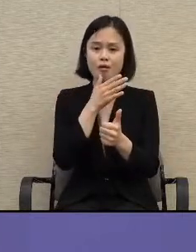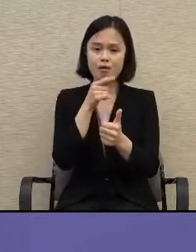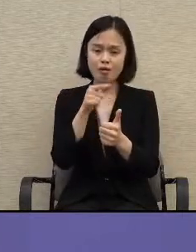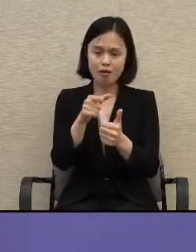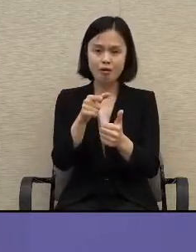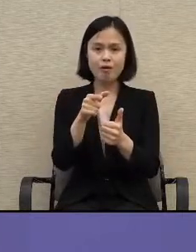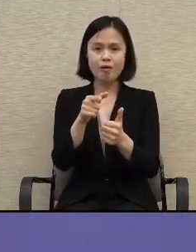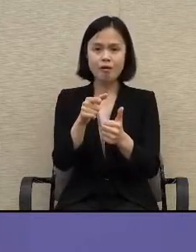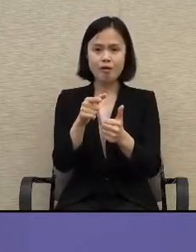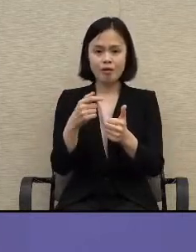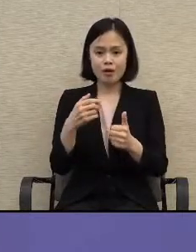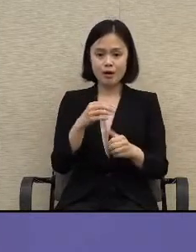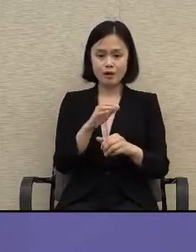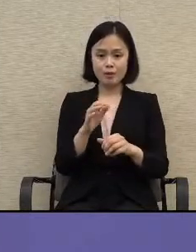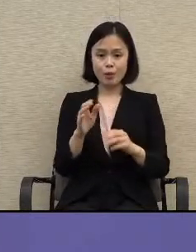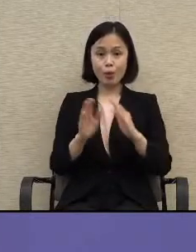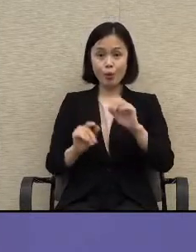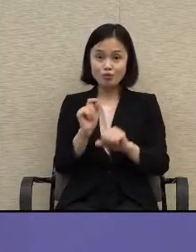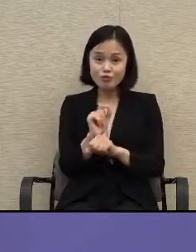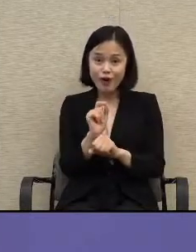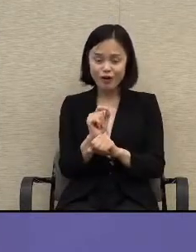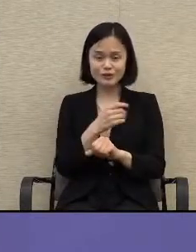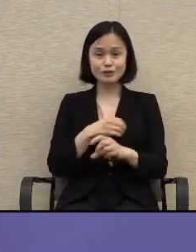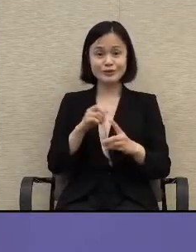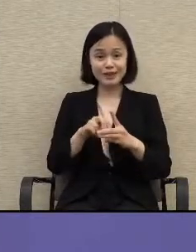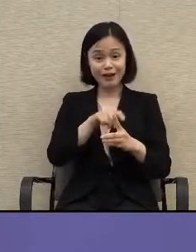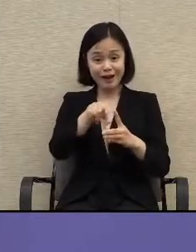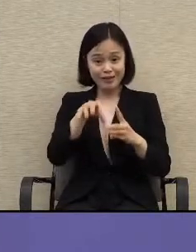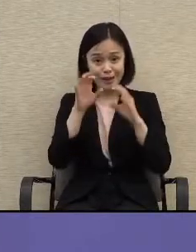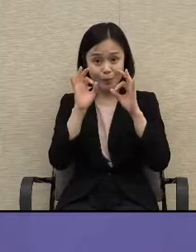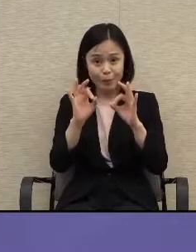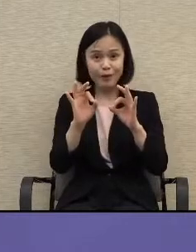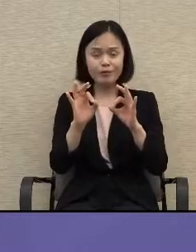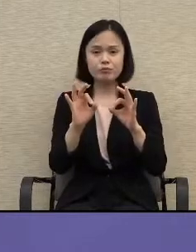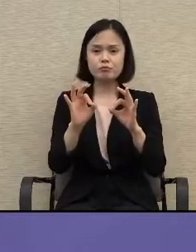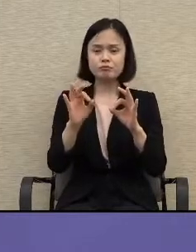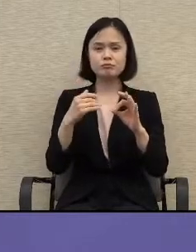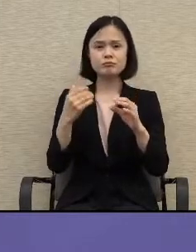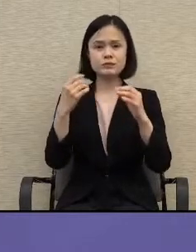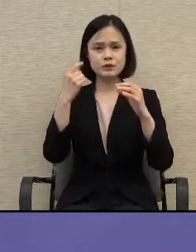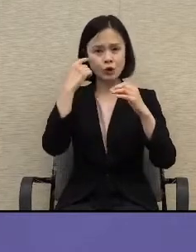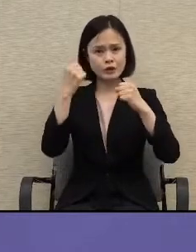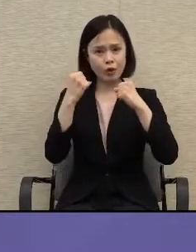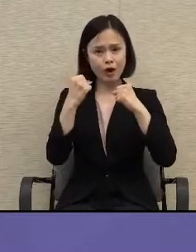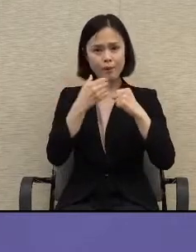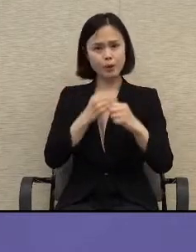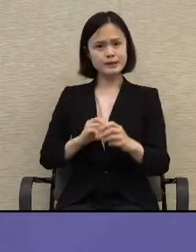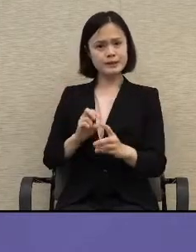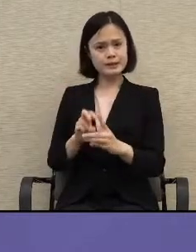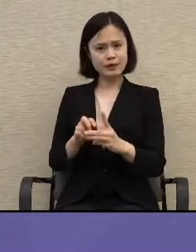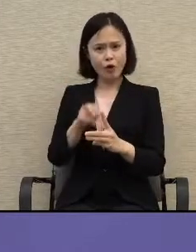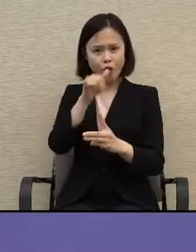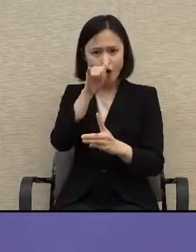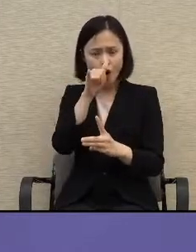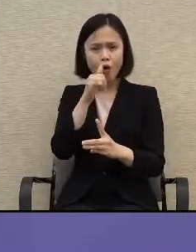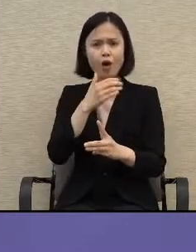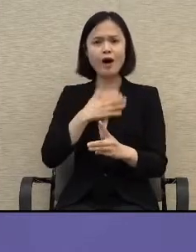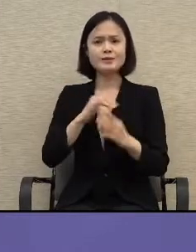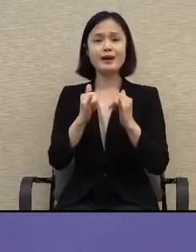실무자들은 정신건강복지센터는 모두 알고 있다고 해도 과언이 아닐 것 같습니다. 그렇지만 그 모두 알고 있기